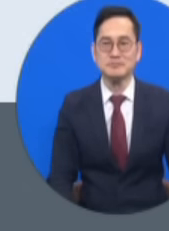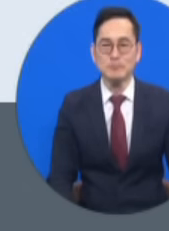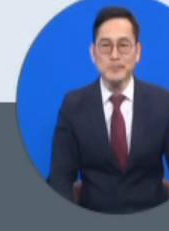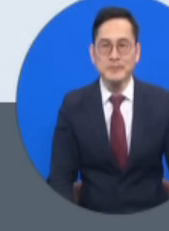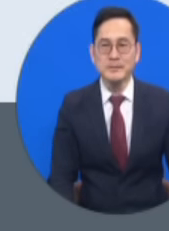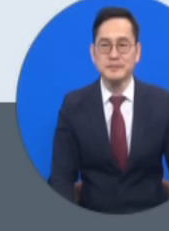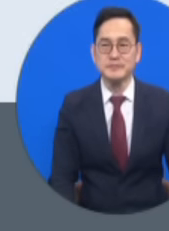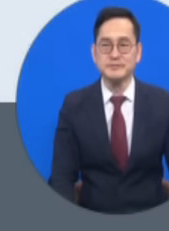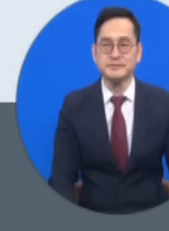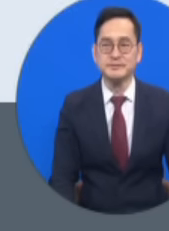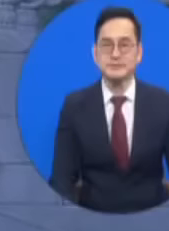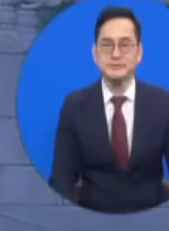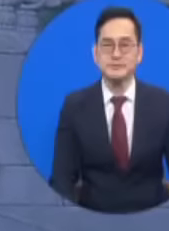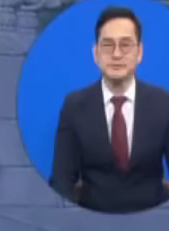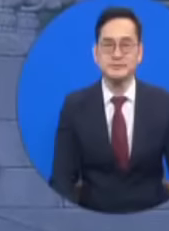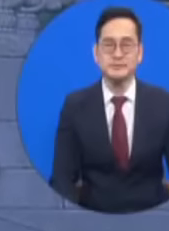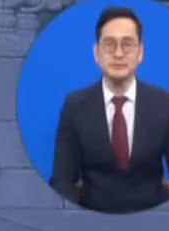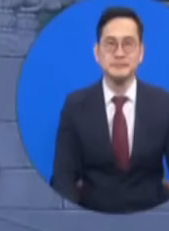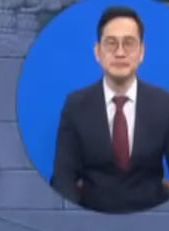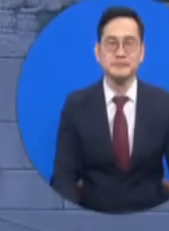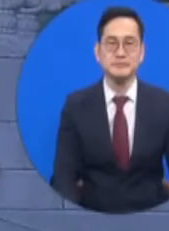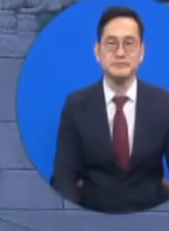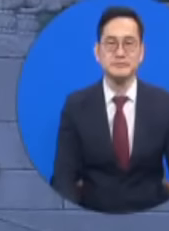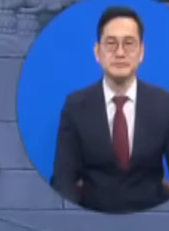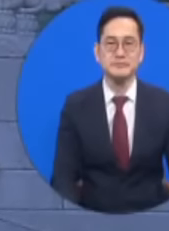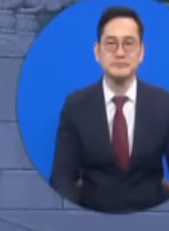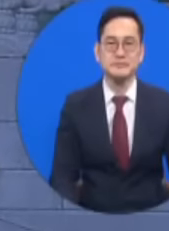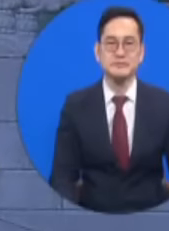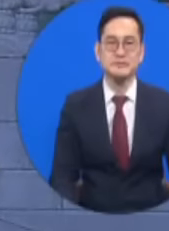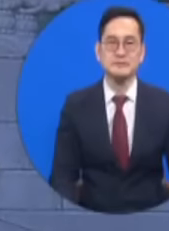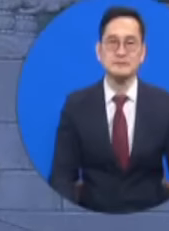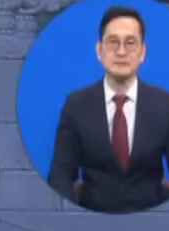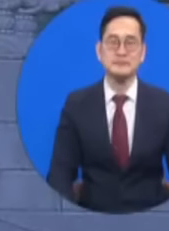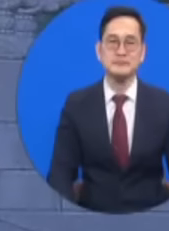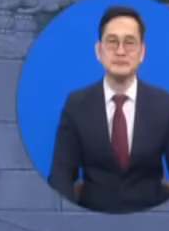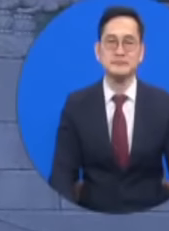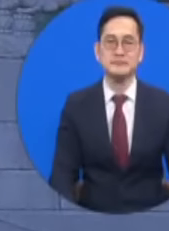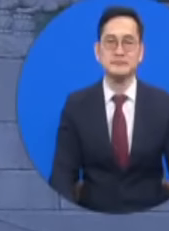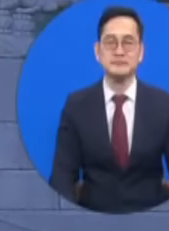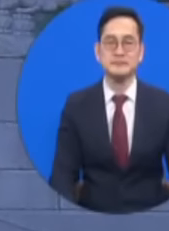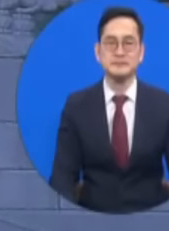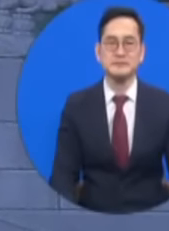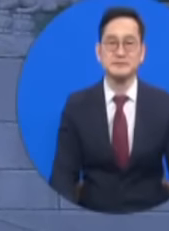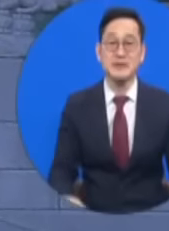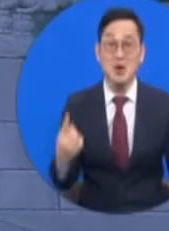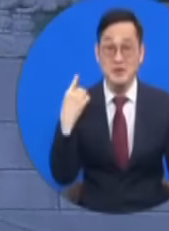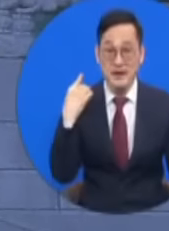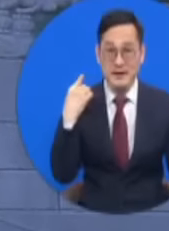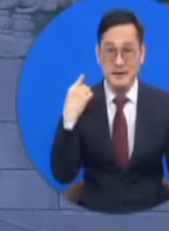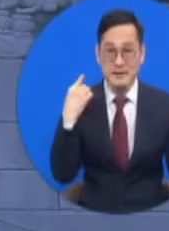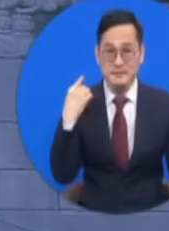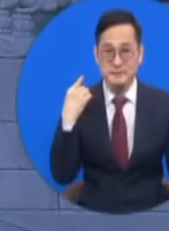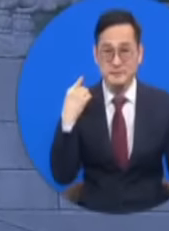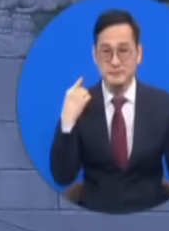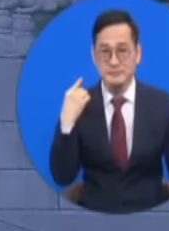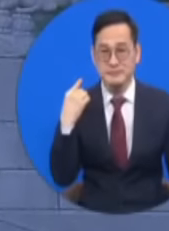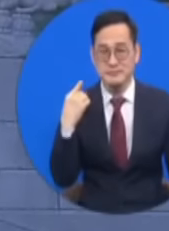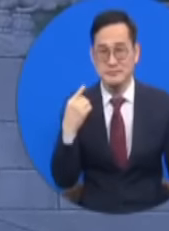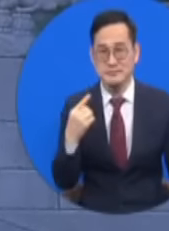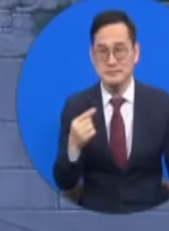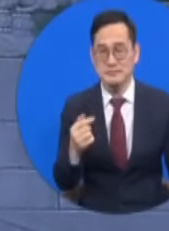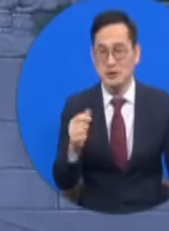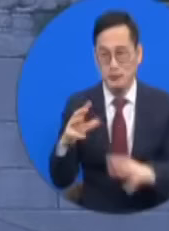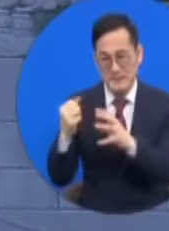여론조사 결과들 살펴봤습니다. 어제 저희 채널A가 한동훈 비대위원장과 국민의힘의 홍익표